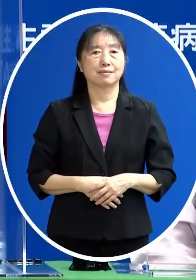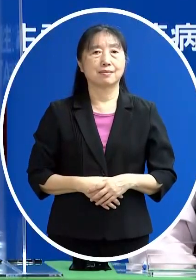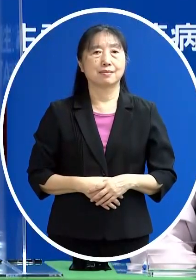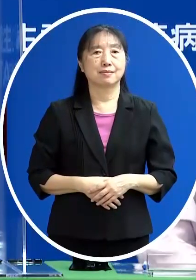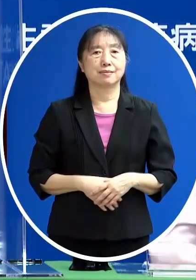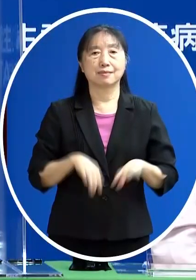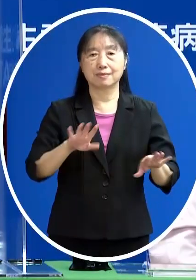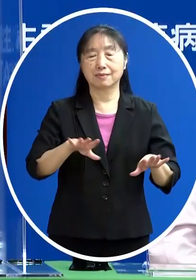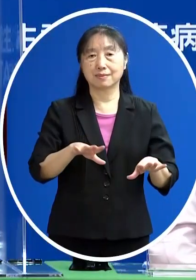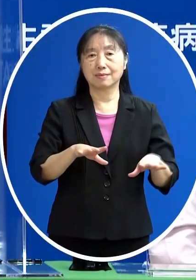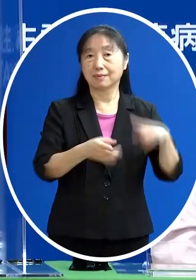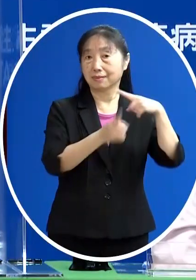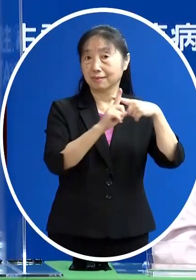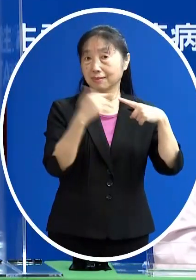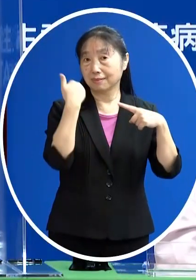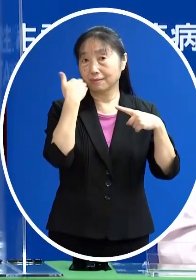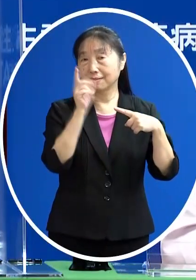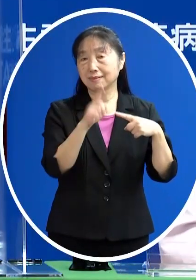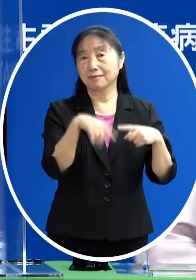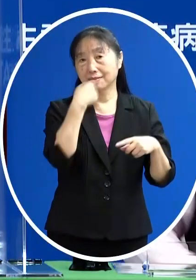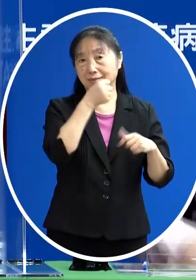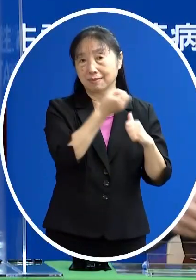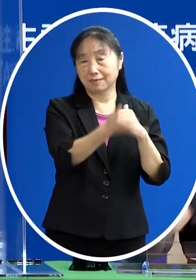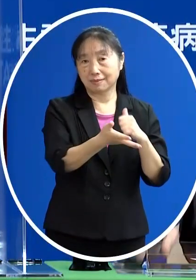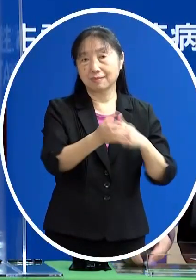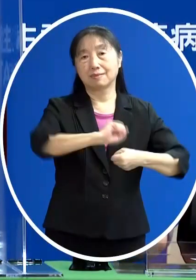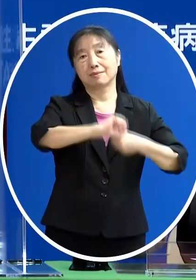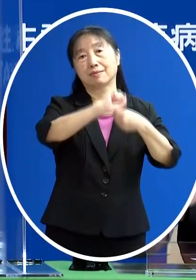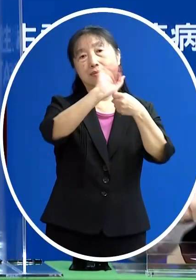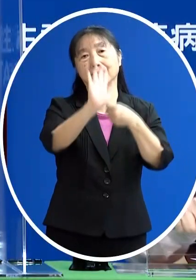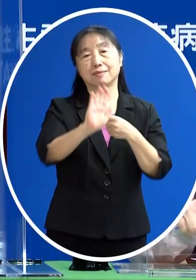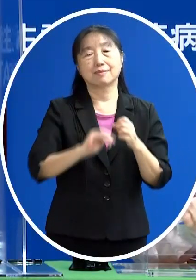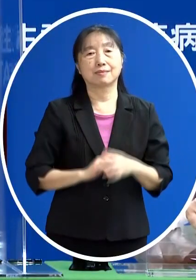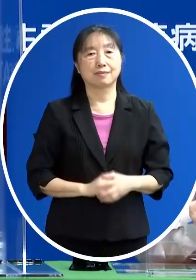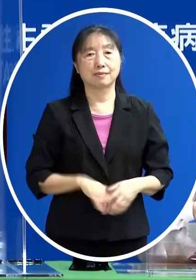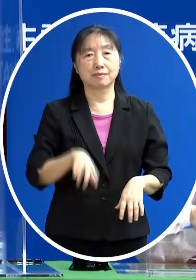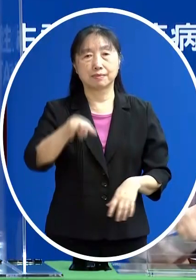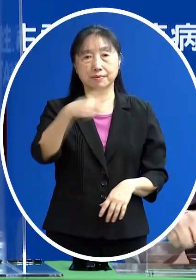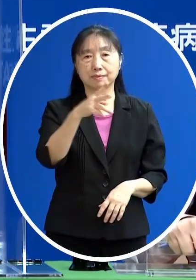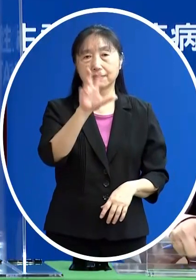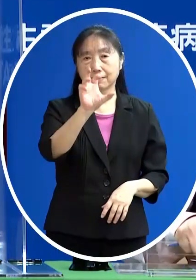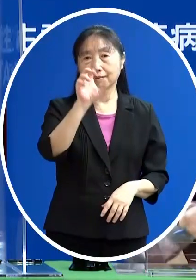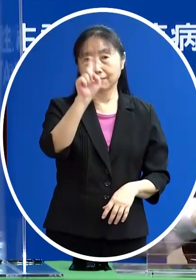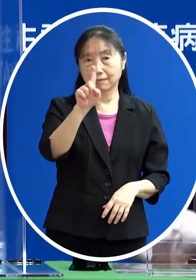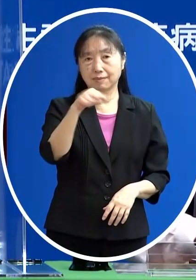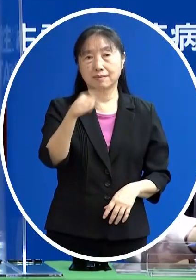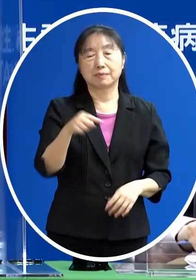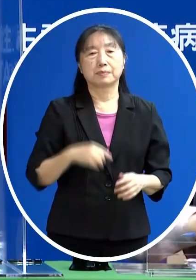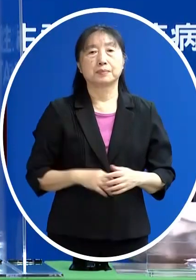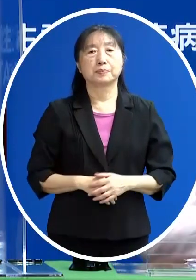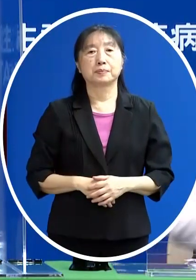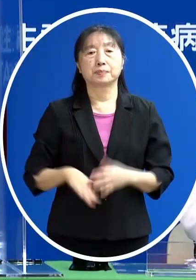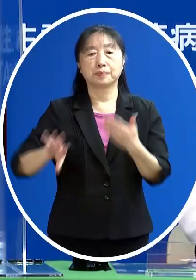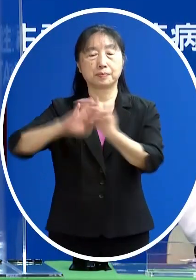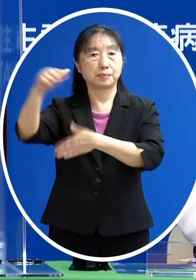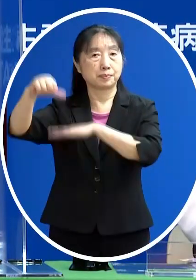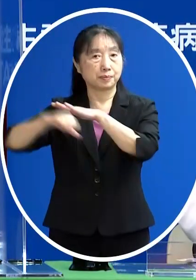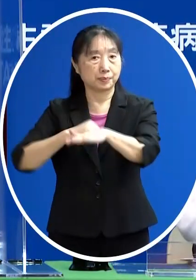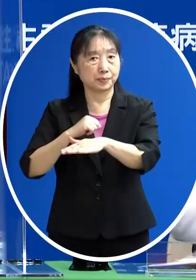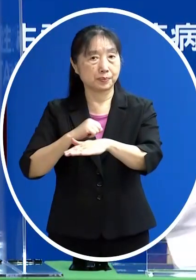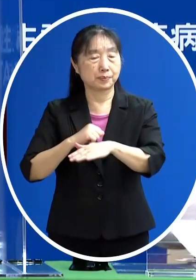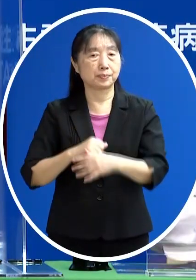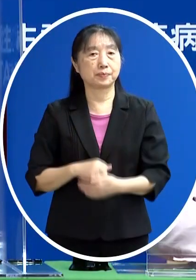今天我们的确定病例，本土的病例持续增加，那今天有281例，那境外移入